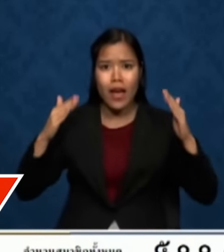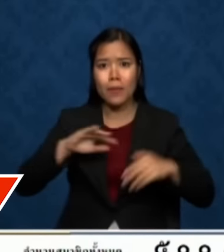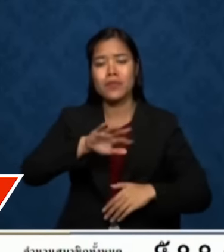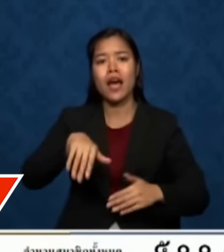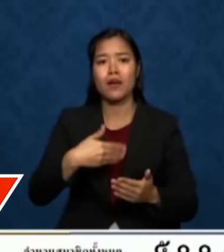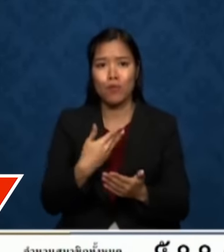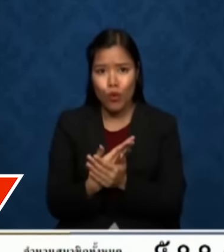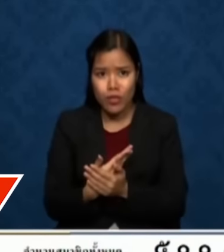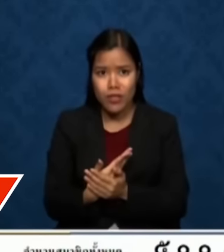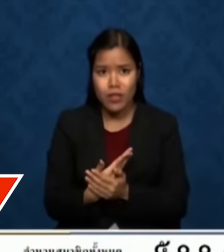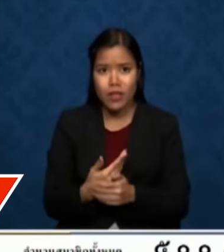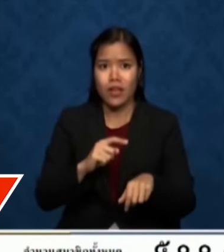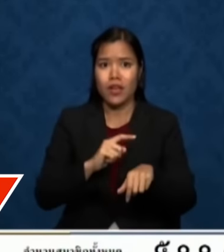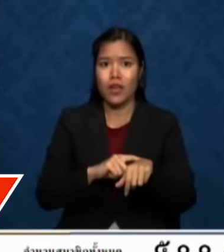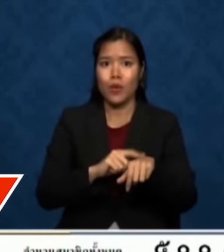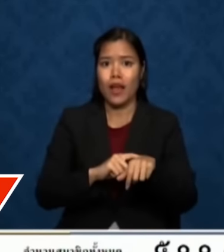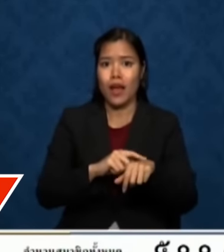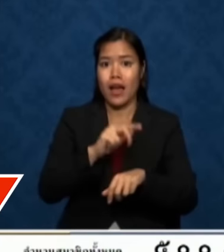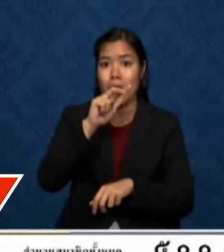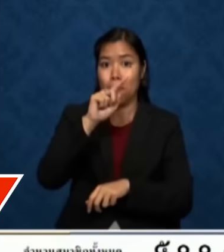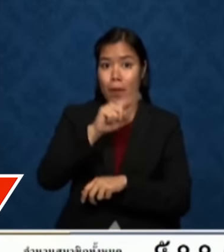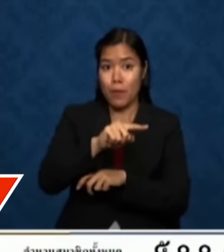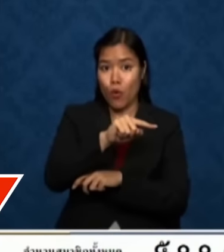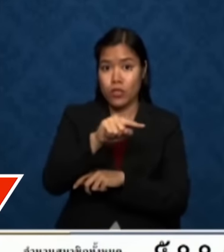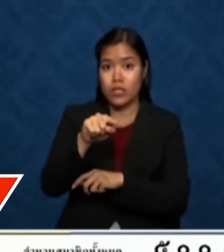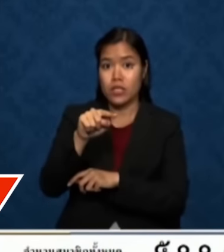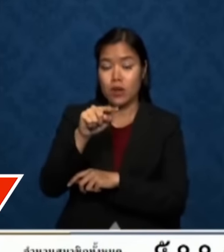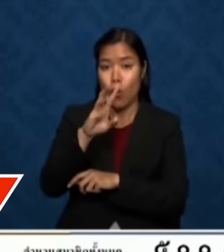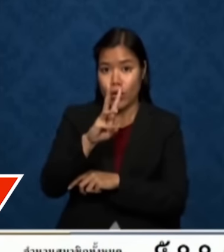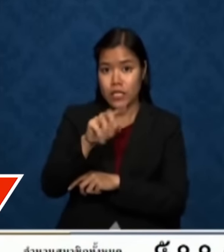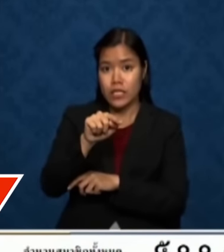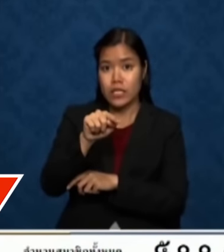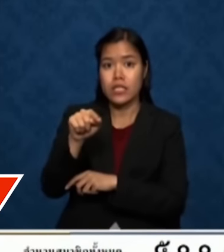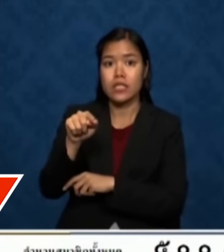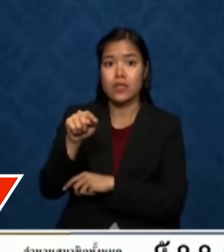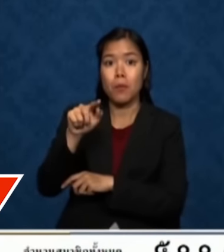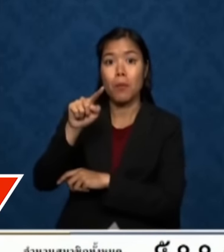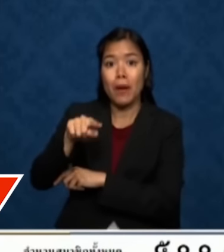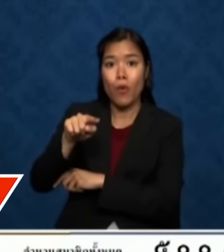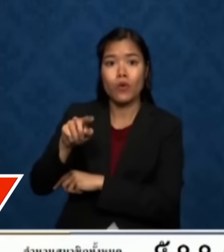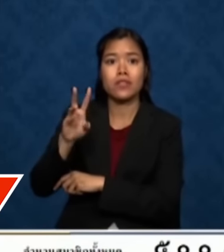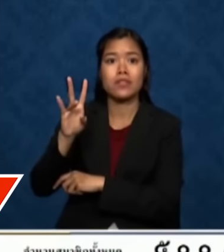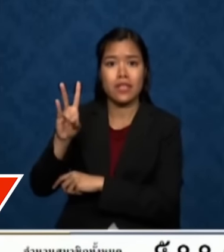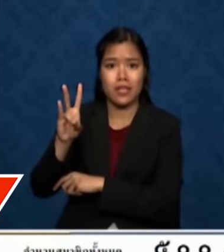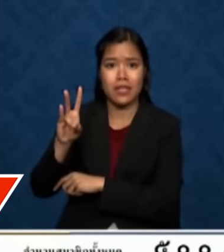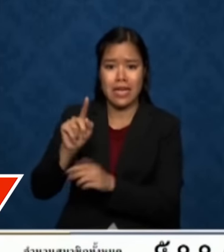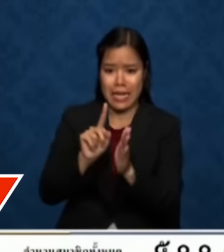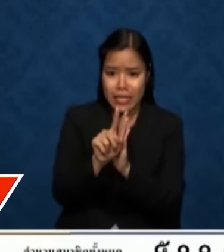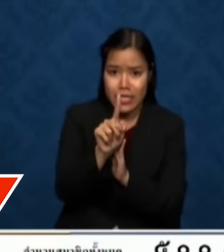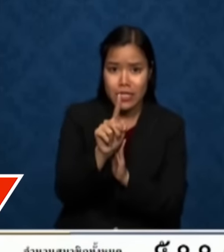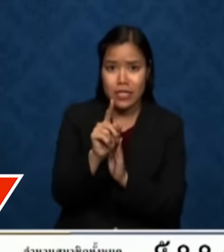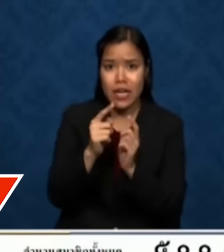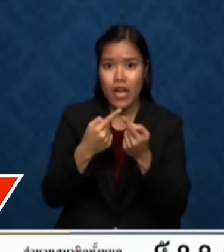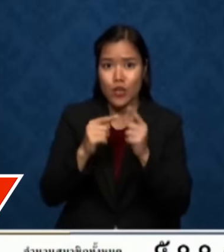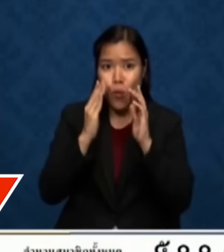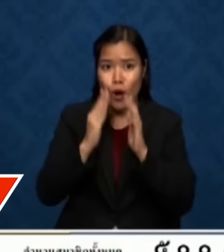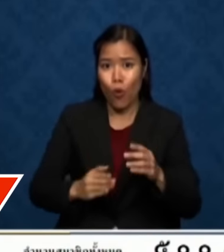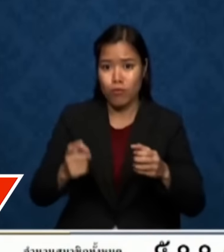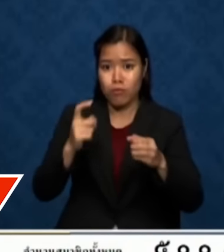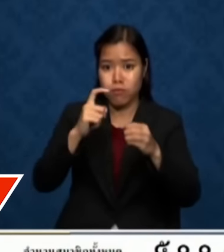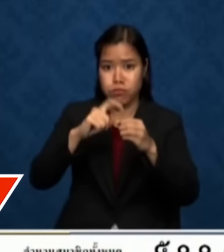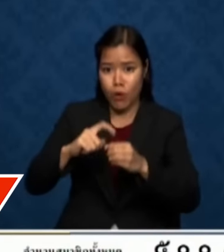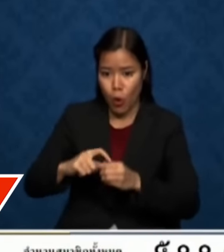า 13:06 นถึง 13:07 นค่ะ1นาทีนะคะท่านประธานแต่มากันเป็น10ๆร้อยๆคอมเมนต์เ